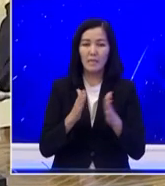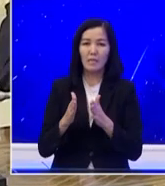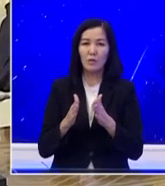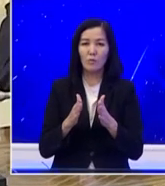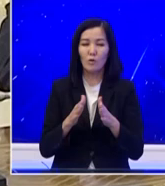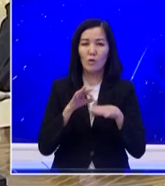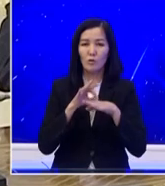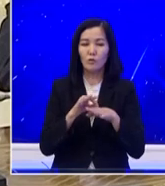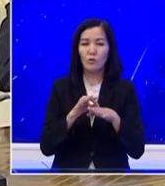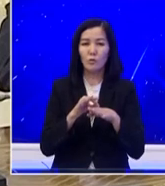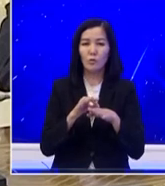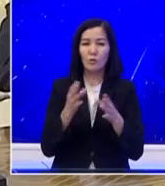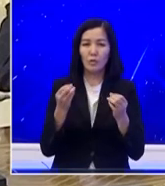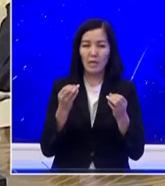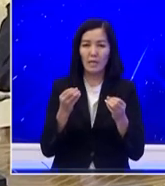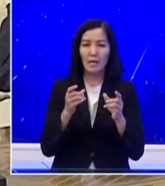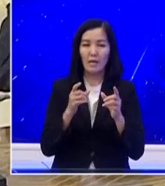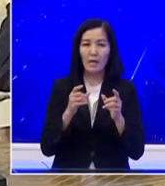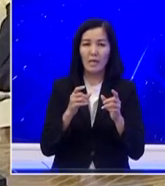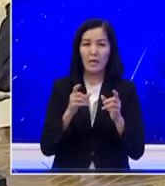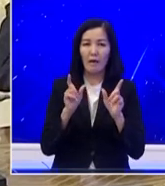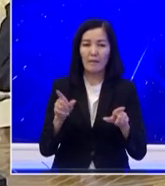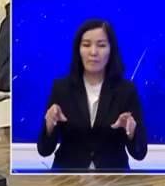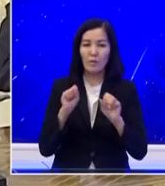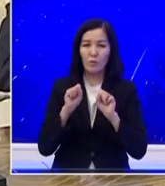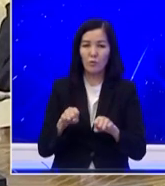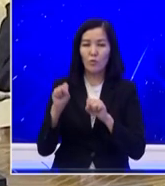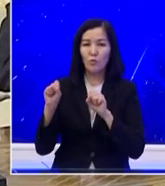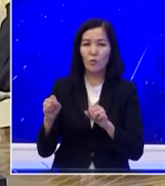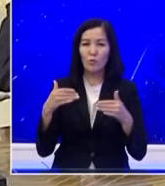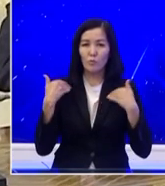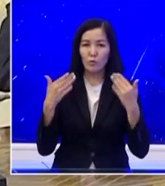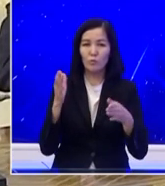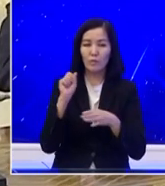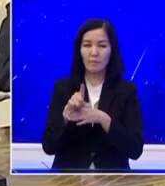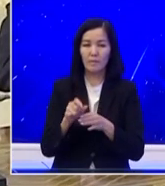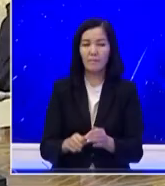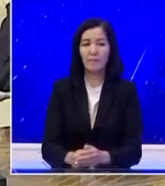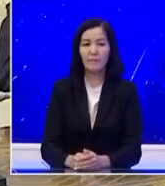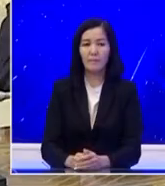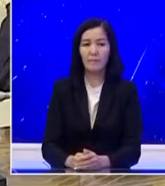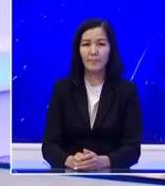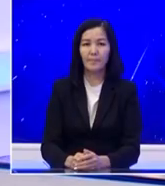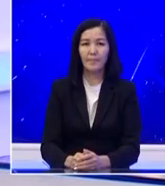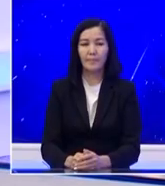жүйелі түрде жүргізу және тұтынушылардың құқығын қорғау жөнінде ұсыныс енгізуді тапсырамын.